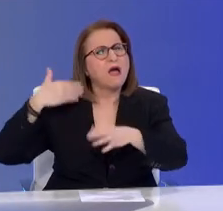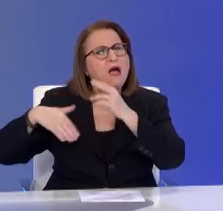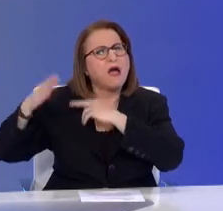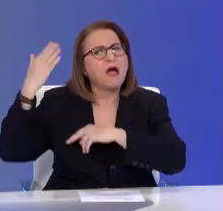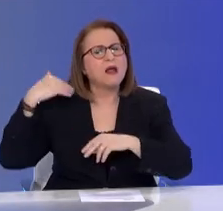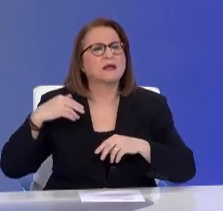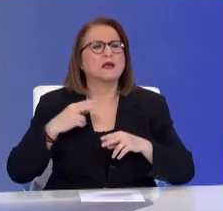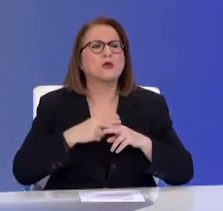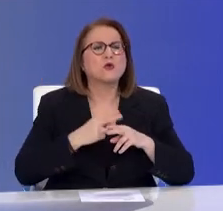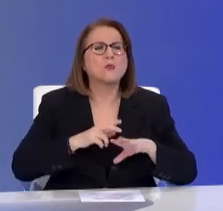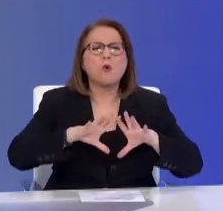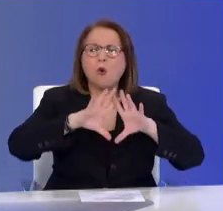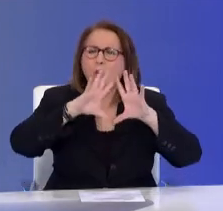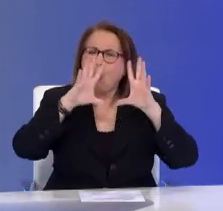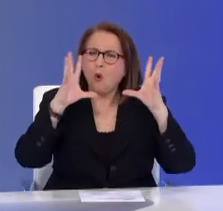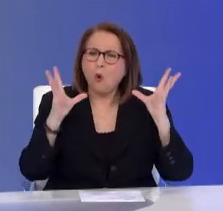Κίκερον.